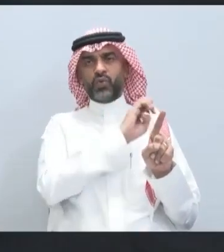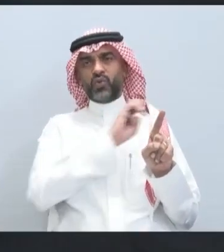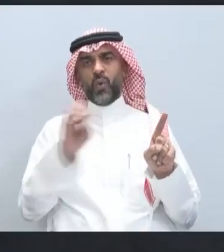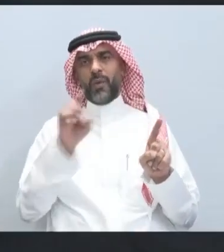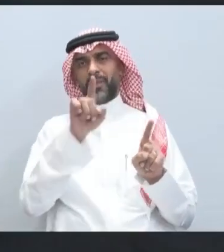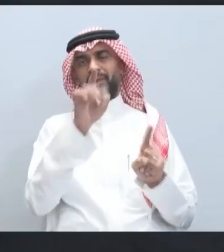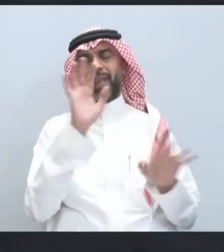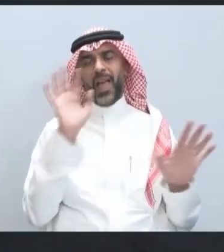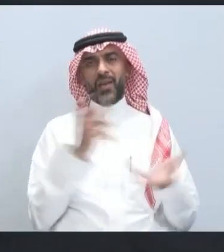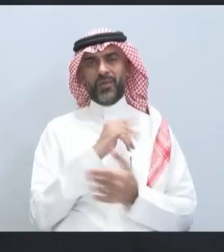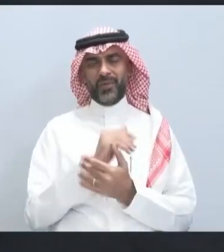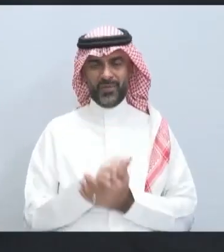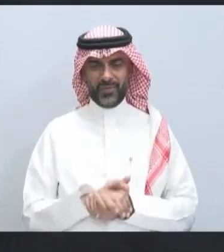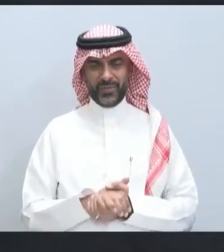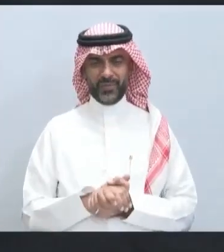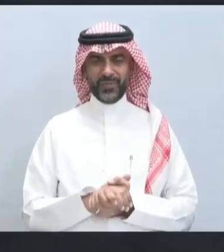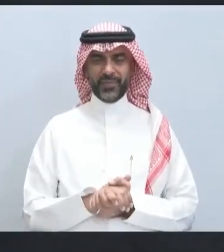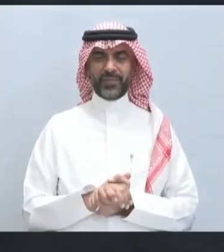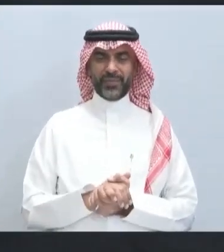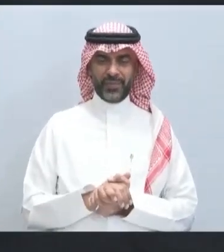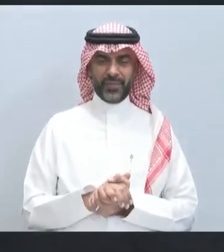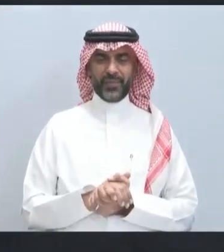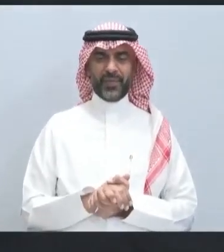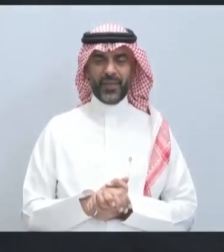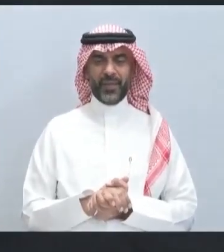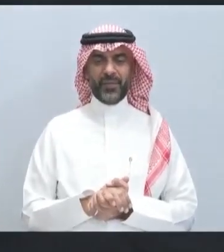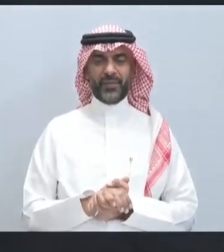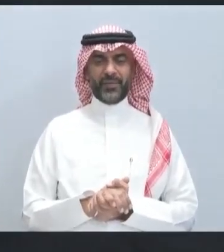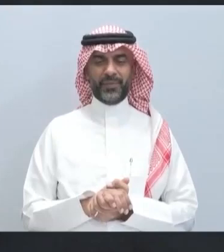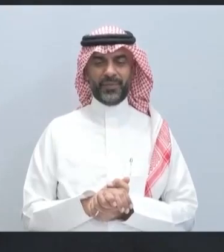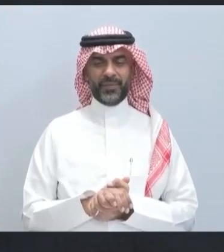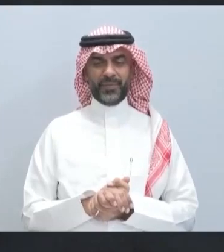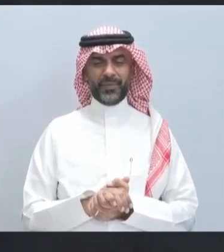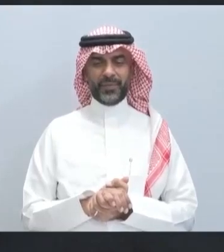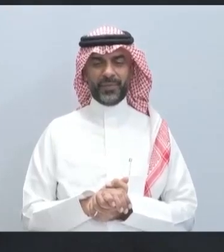يقدمون لك ما يسمى باستشارات المعرفيه